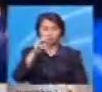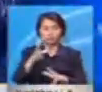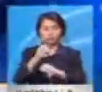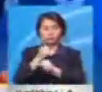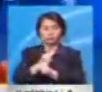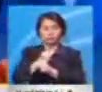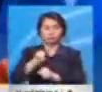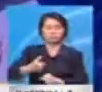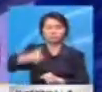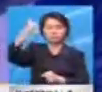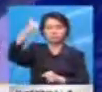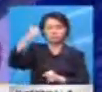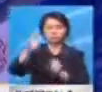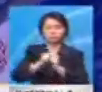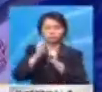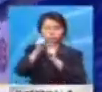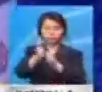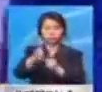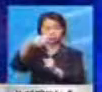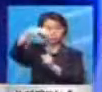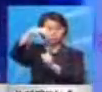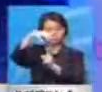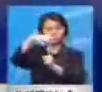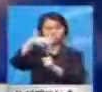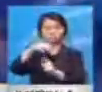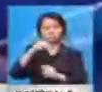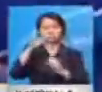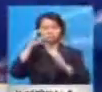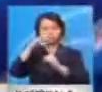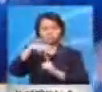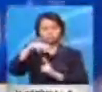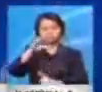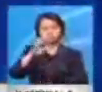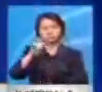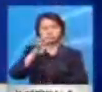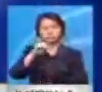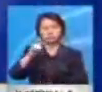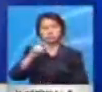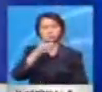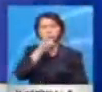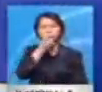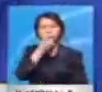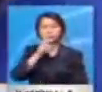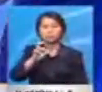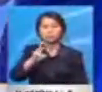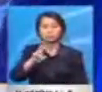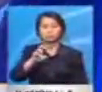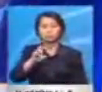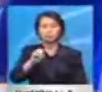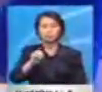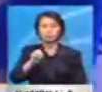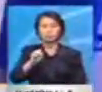kejuaraan hadiah disampaikan penaung persatuan badminton Malaysia Bam Datin ser Rosma